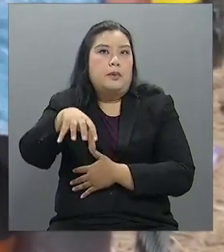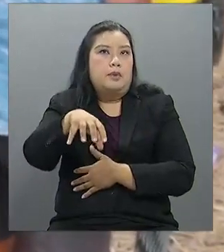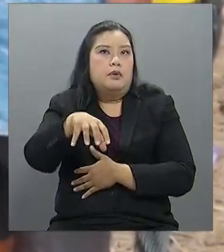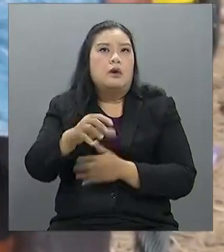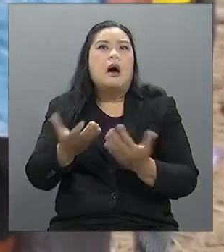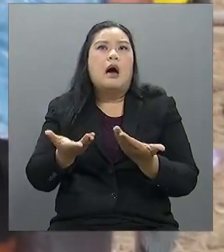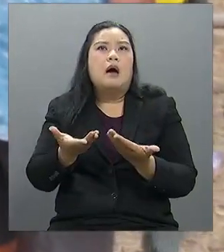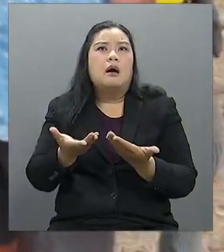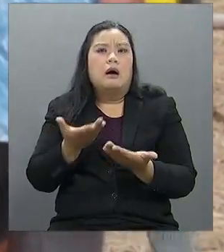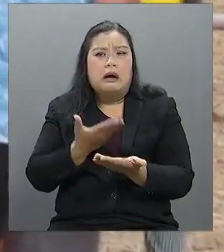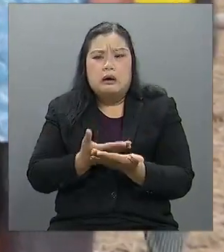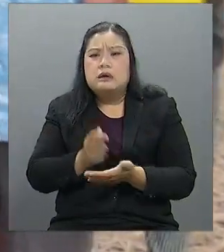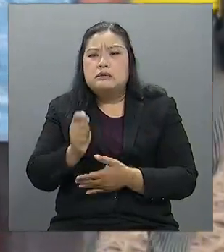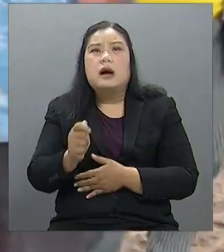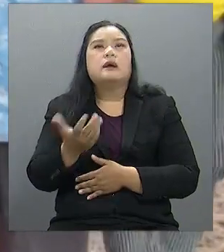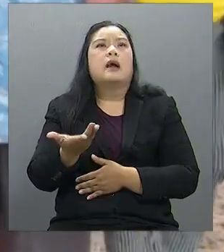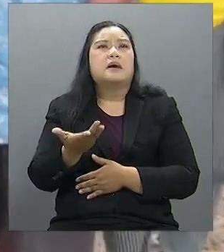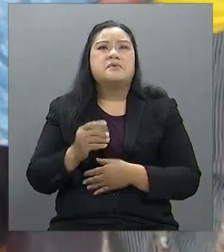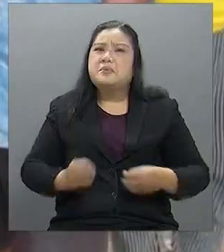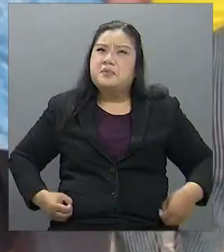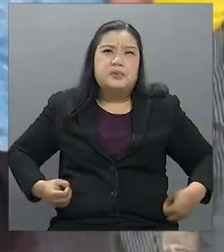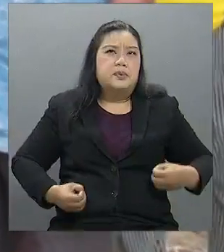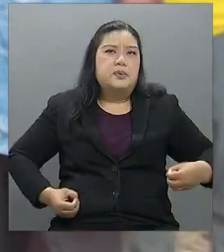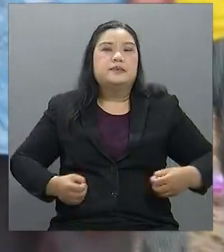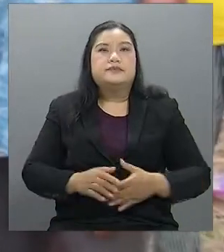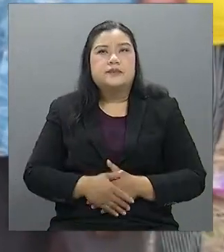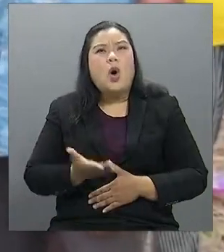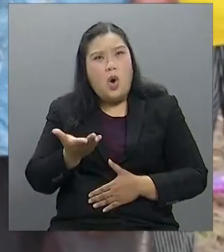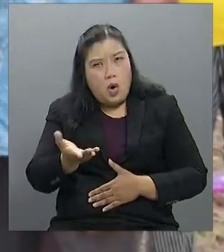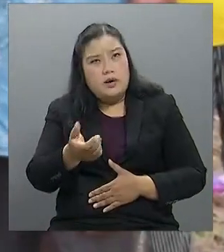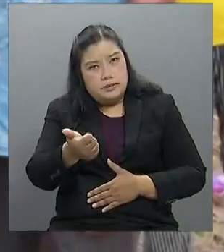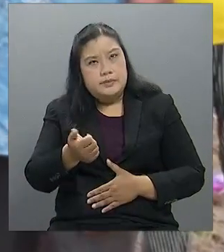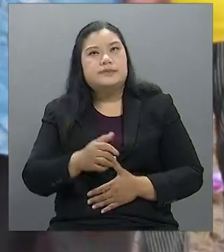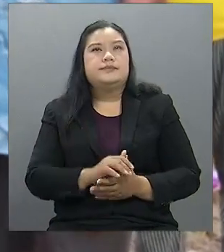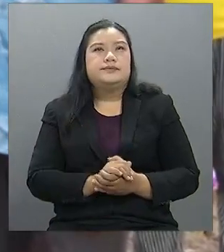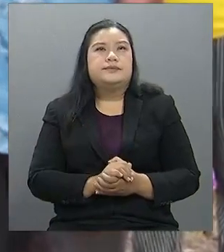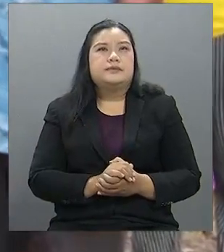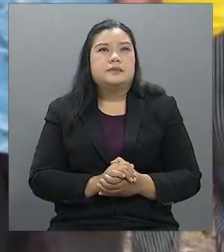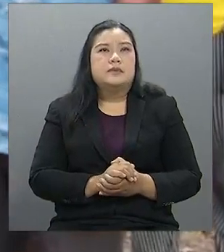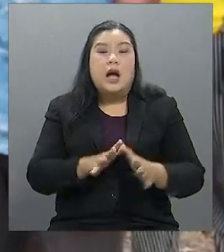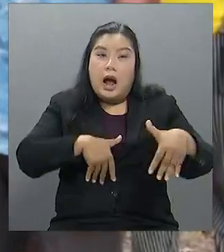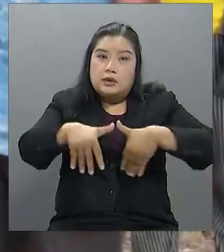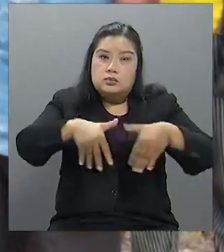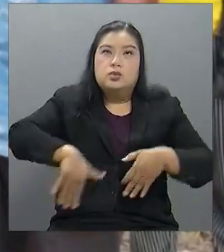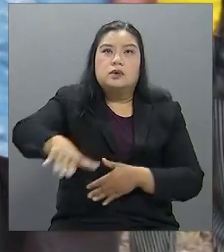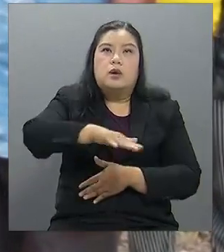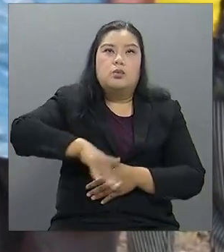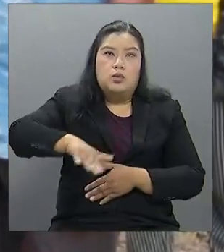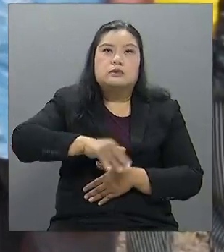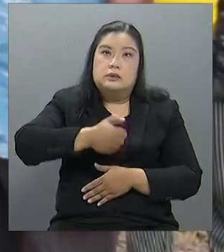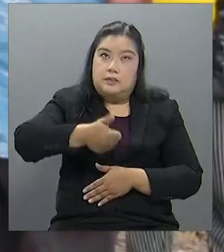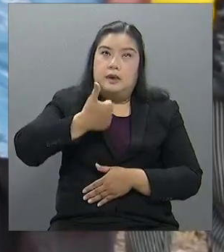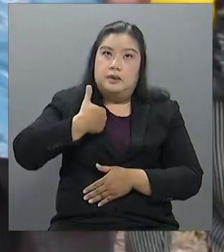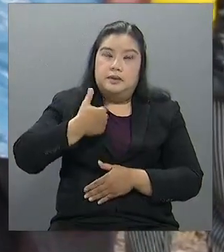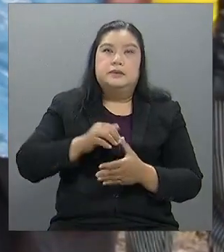แล้วนะ ครับจึงอยากจะขอไฟเกษตร ครับ ให้ชาวบ้านได ้ก็ได้ปลูกอะไรสินทำเป็น